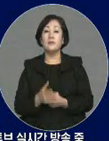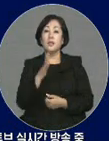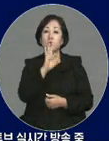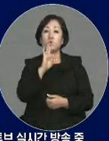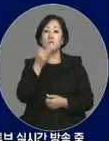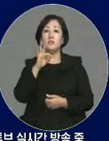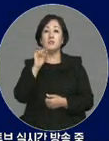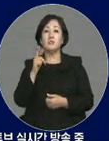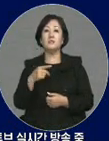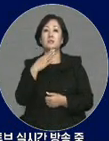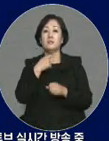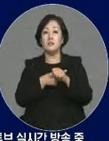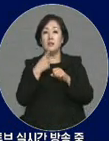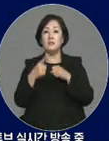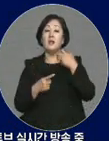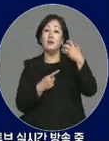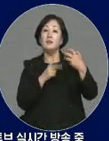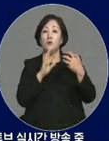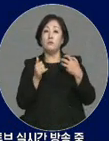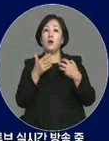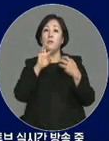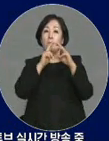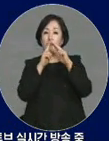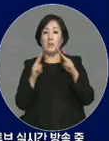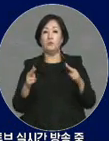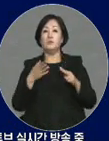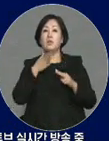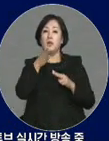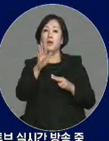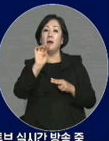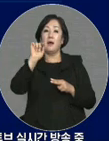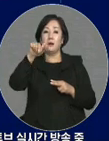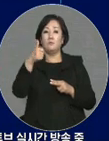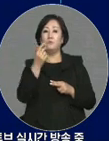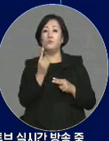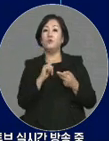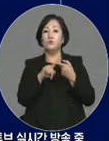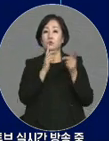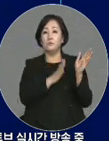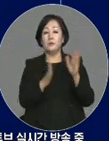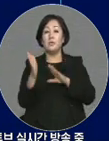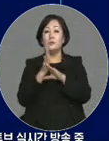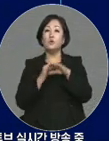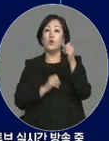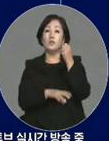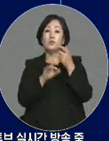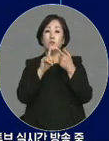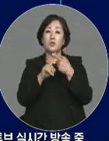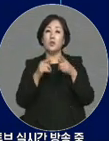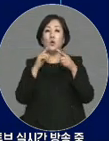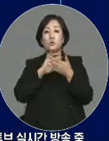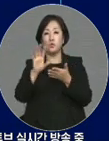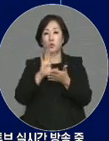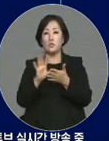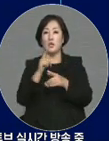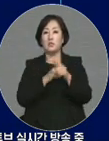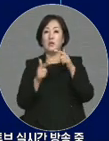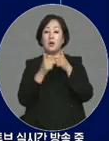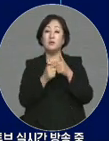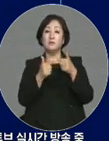유니스트는 내년에 80명 정원의 반도체 관련 학부 과정 신설을 추진하고 있습니다. 기존의 반도체 소재 부품 대학원